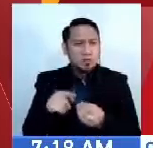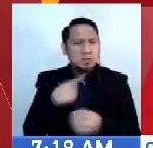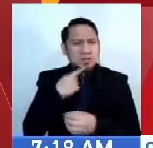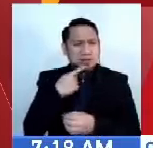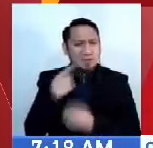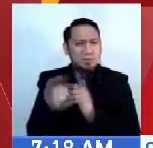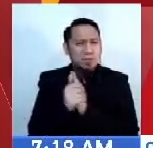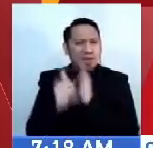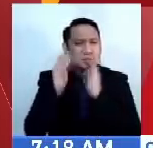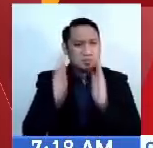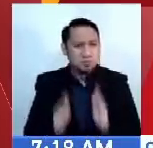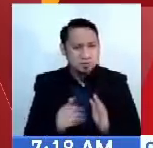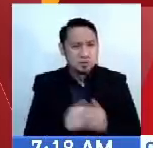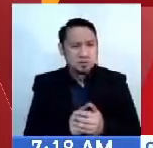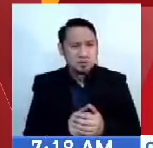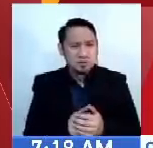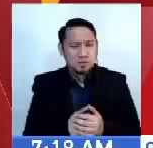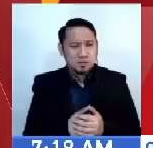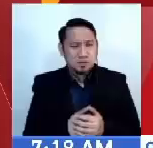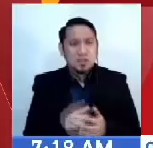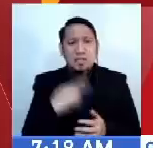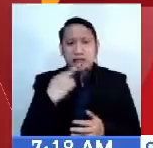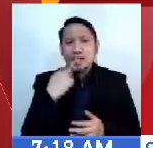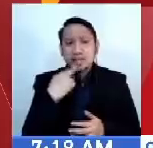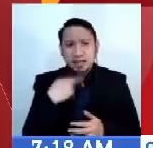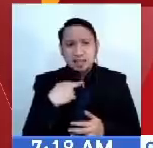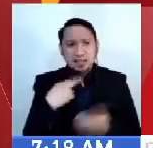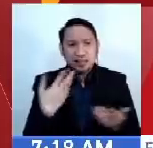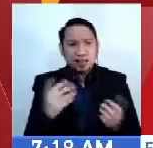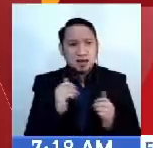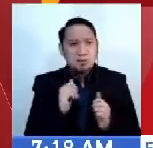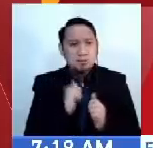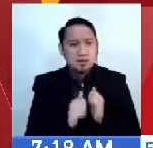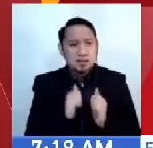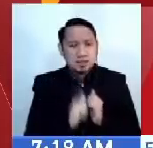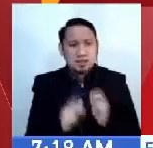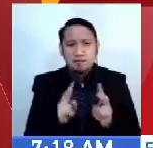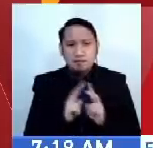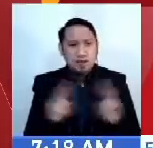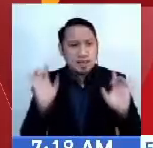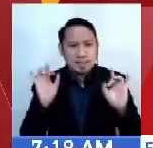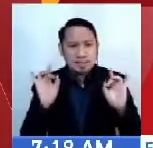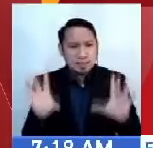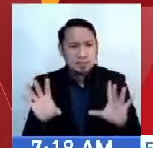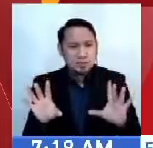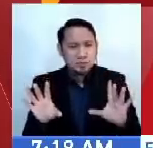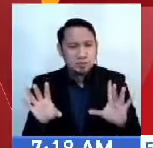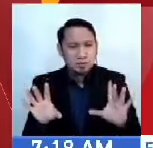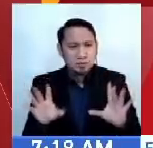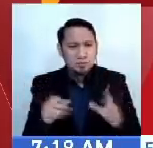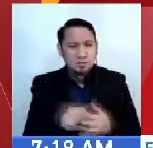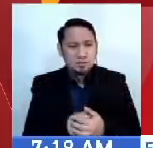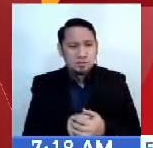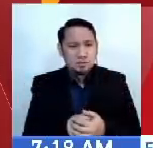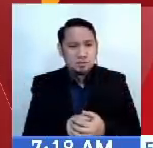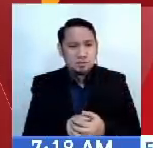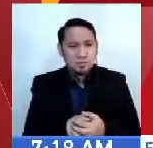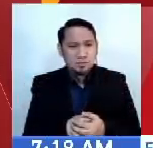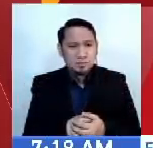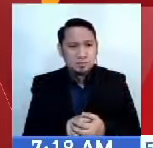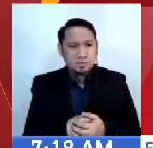na code red for humanity na. Napaka, hindi na natin marirefute.